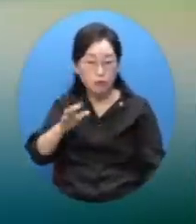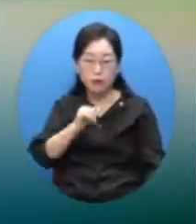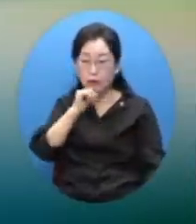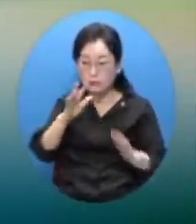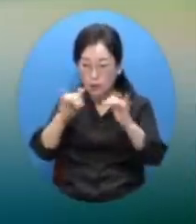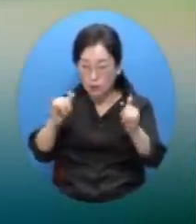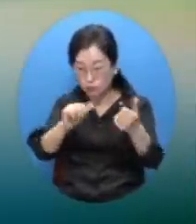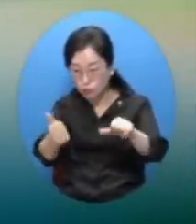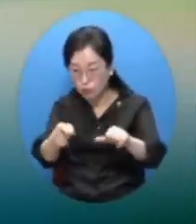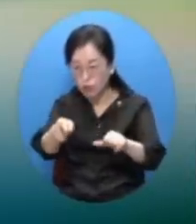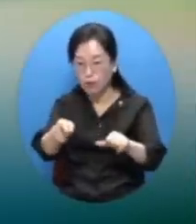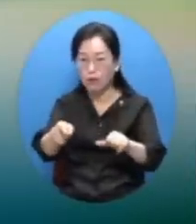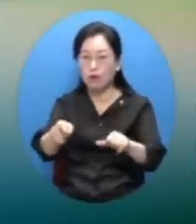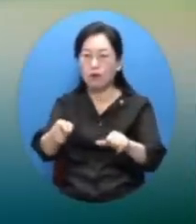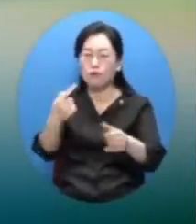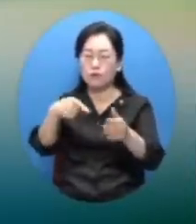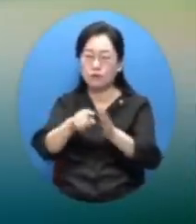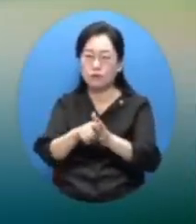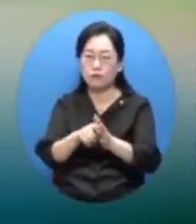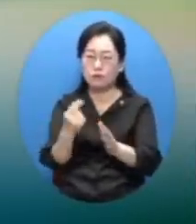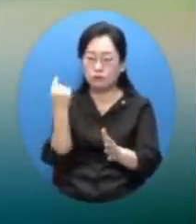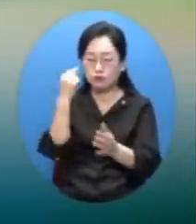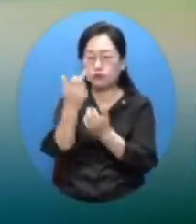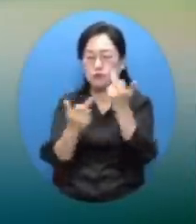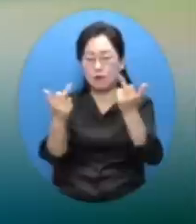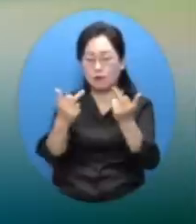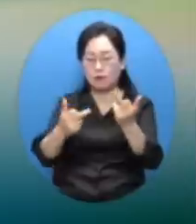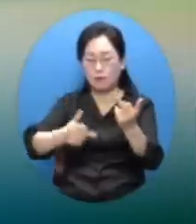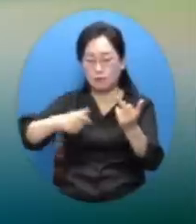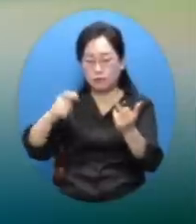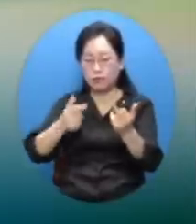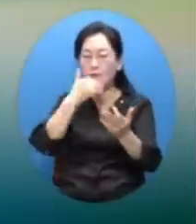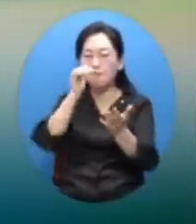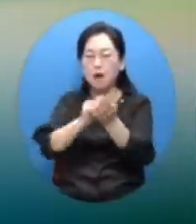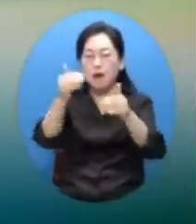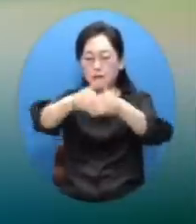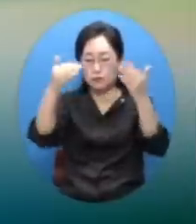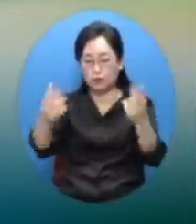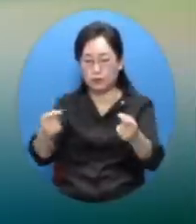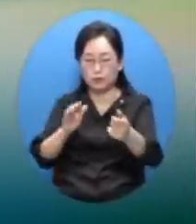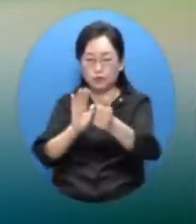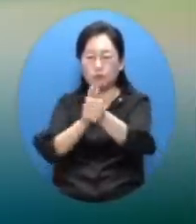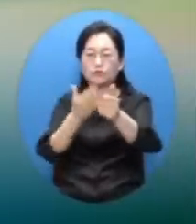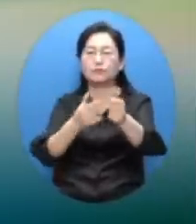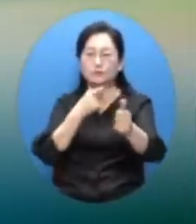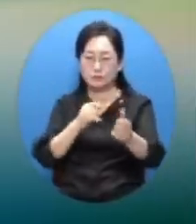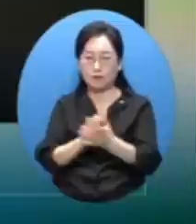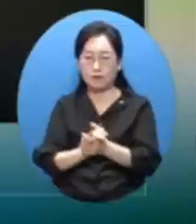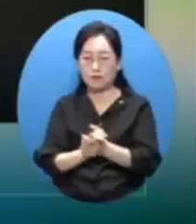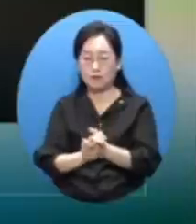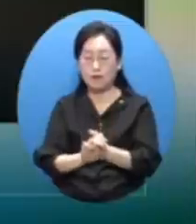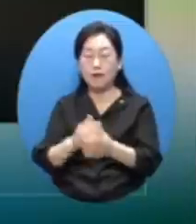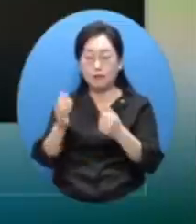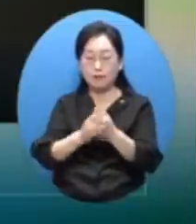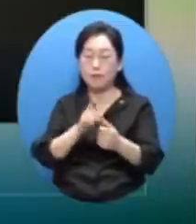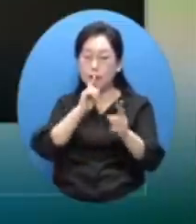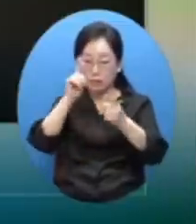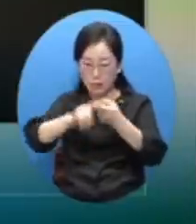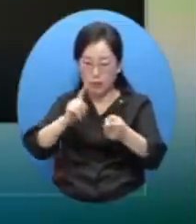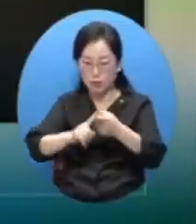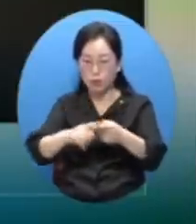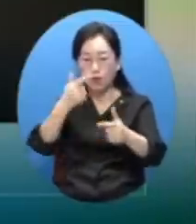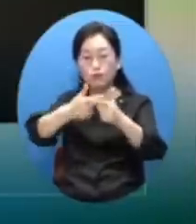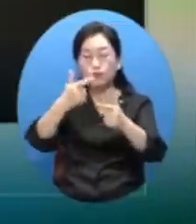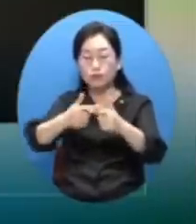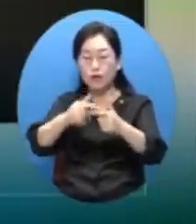위해 뒷산 바위돌처럼 항상 서 있는 의사가 되고 싶다. 그 소망대로 부산 영도에 천막을 치고